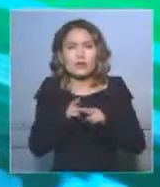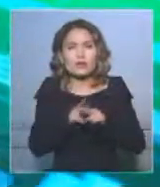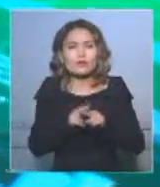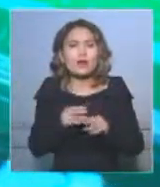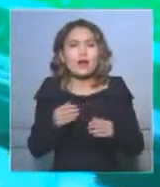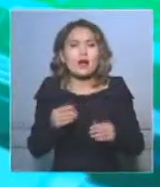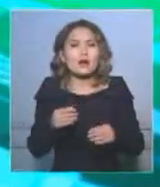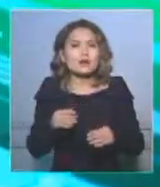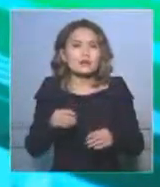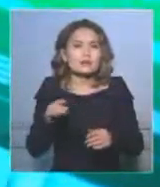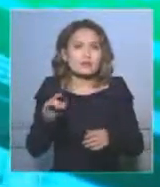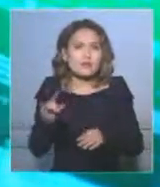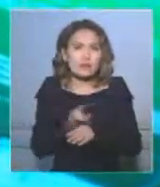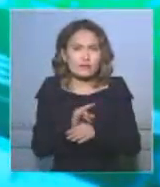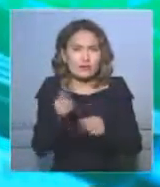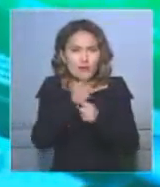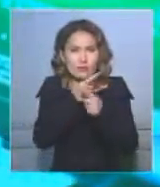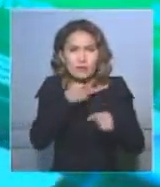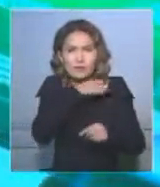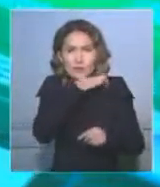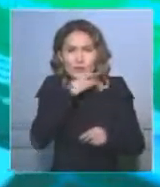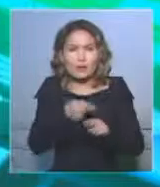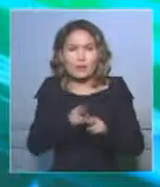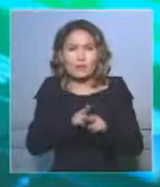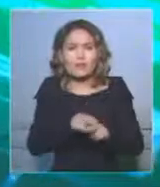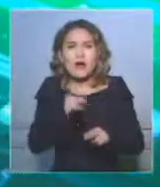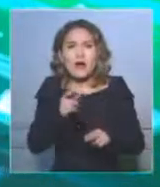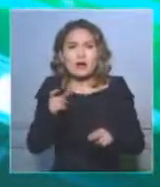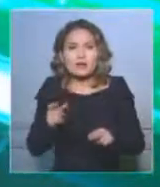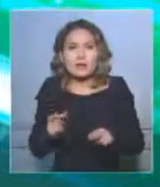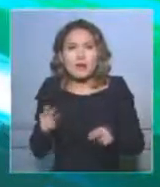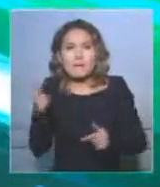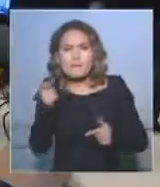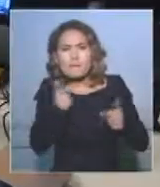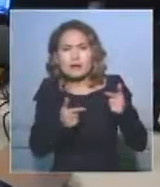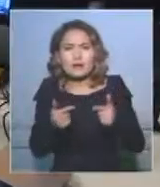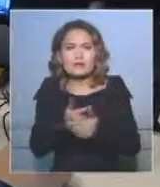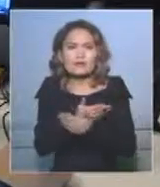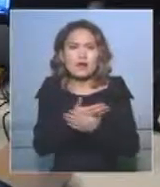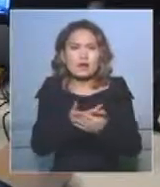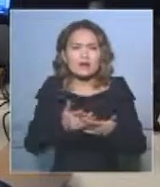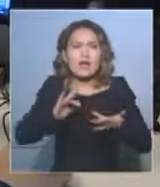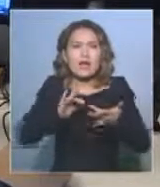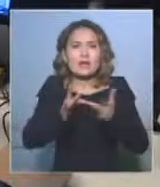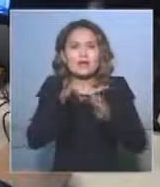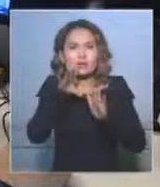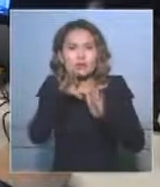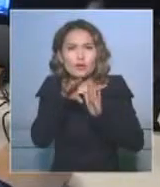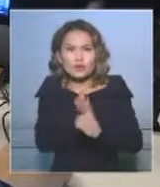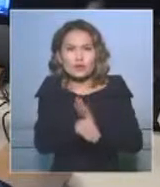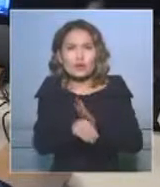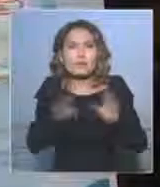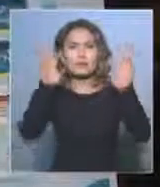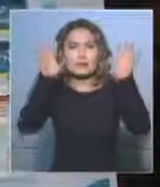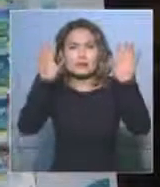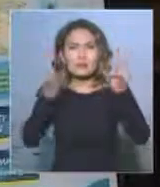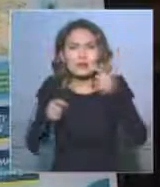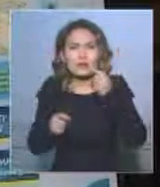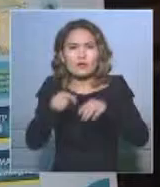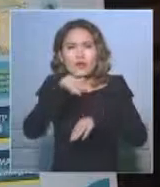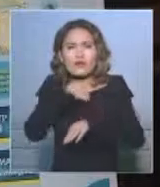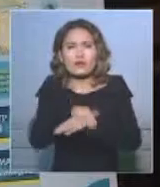түрлі хабарламалар келіп түсетін болған. Онда азаматтарға порнографиялық контентті көшіріп сақтауына байланысты заңды бұзғандығы